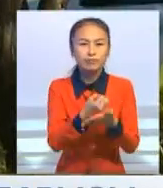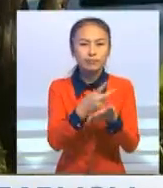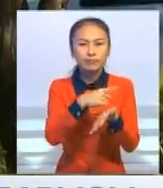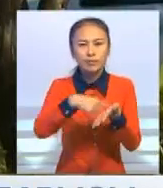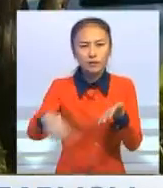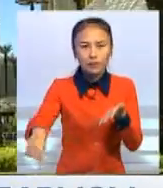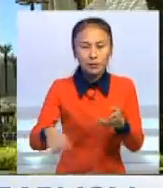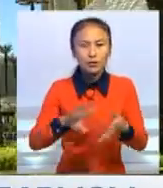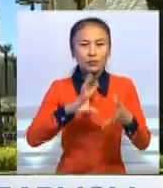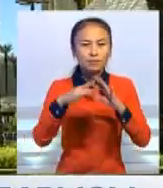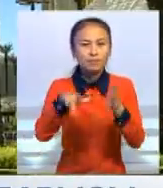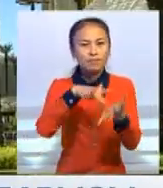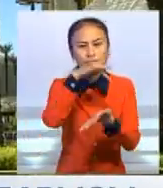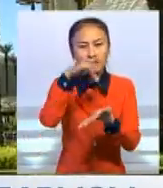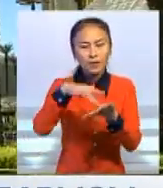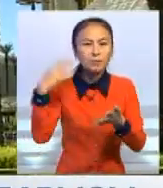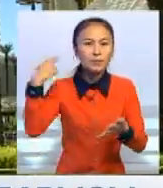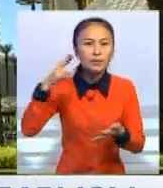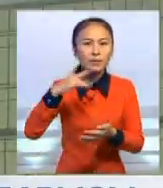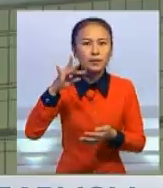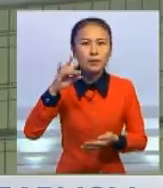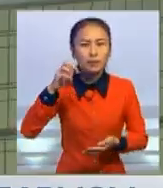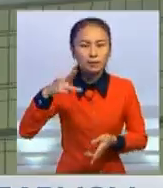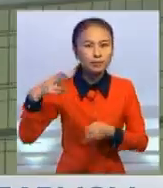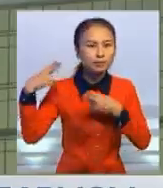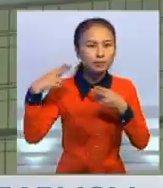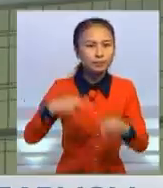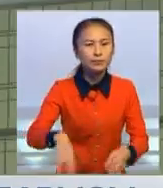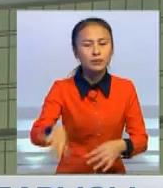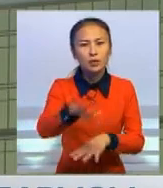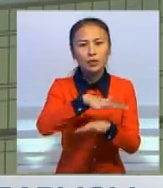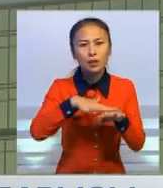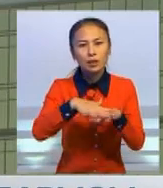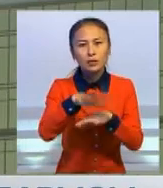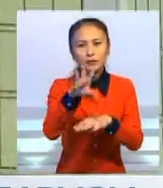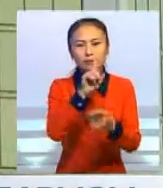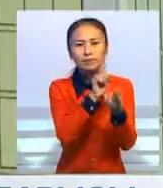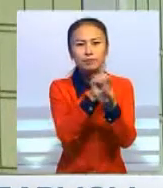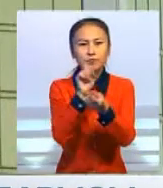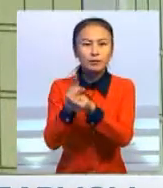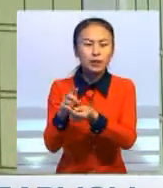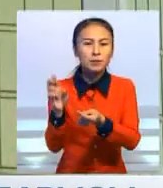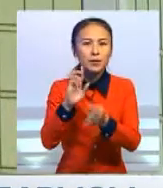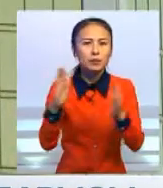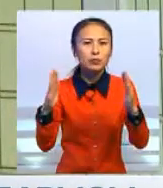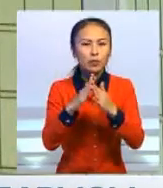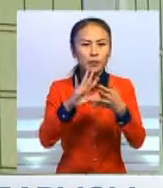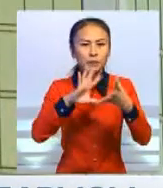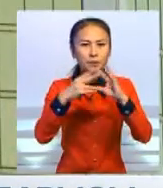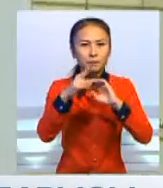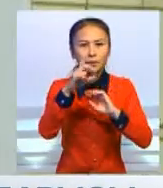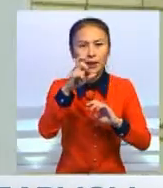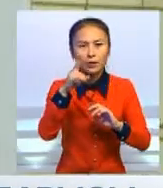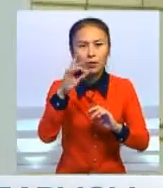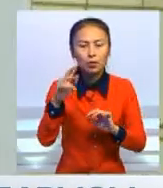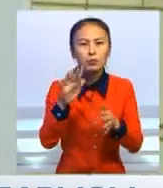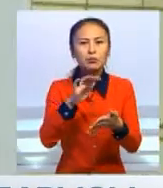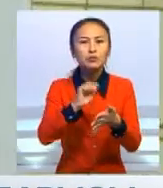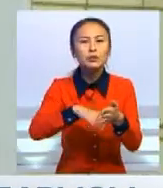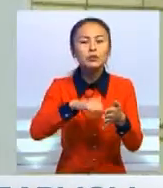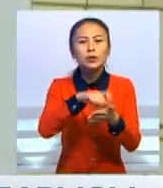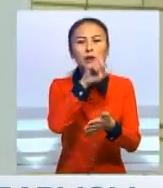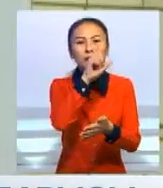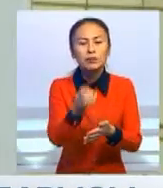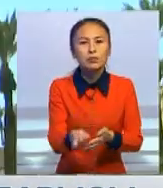шықты. Кеше қалаға ел президенті Дональд Трамп келіп, шабуылдан жапа шеккендермен кездесті. Ағи басшысы да Пэддоктың неліктен